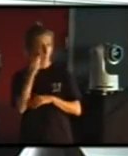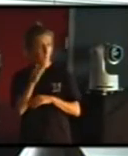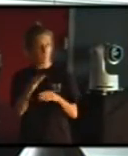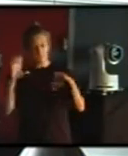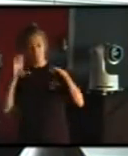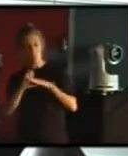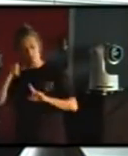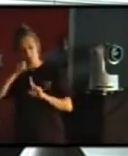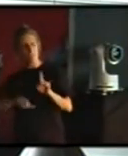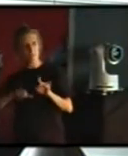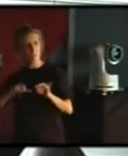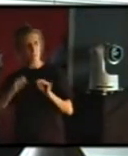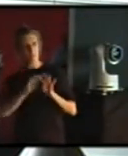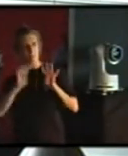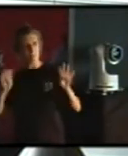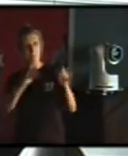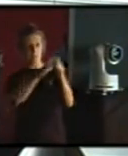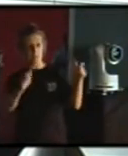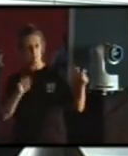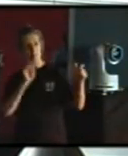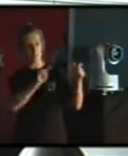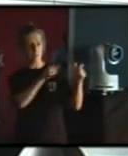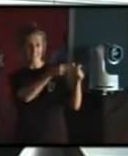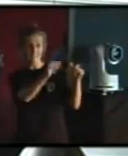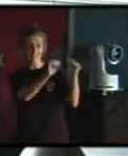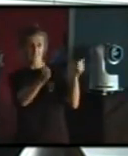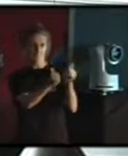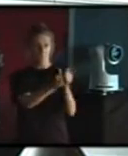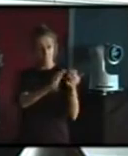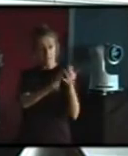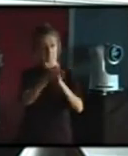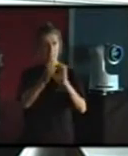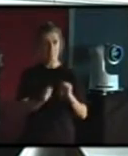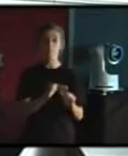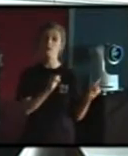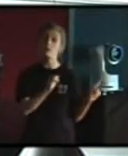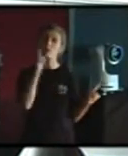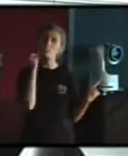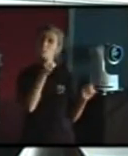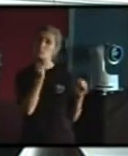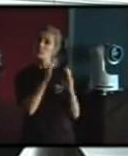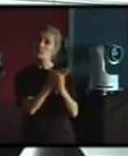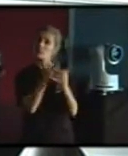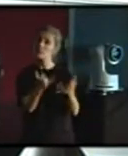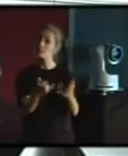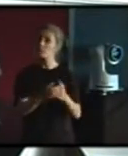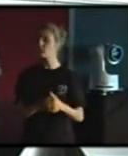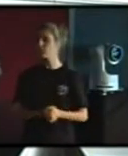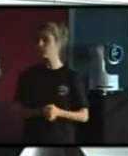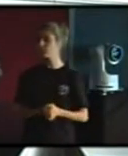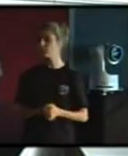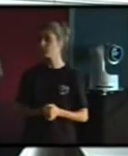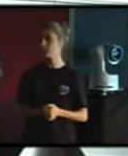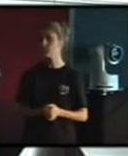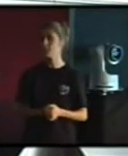C'est ce qu'on disait du patrimoine tout à l'heure, hein. C'est qu'à un moment donné, le patrimoine prend du sens. Monsieur, vous vouliez parler de... Oui, pas tendez le